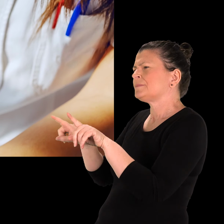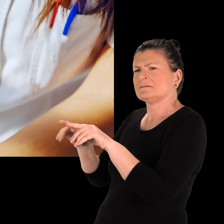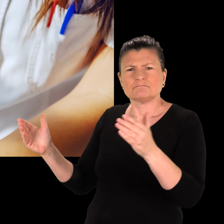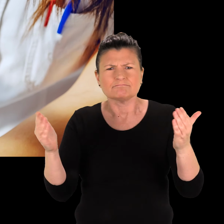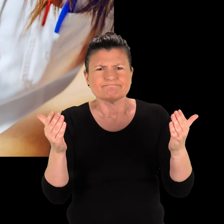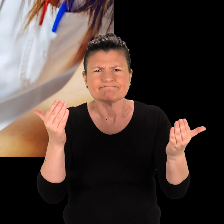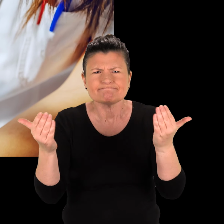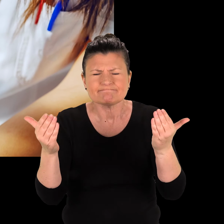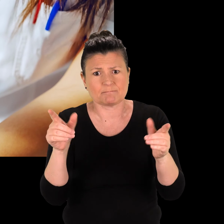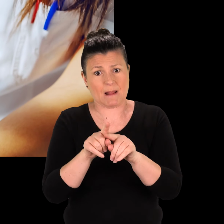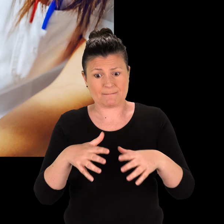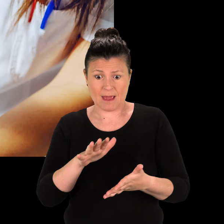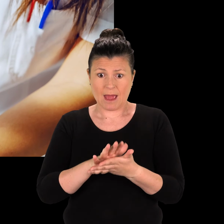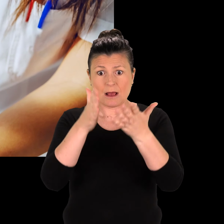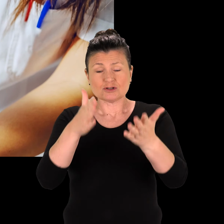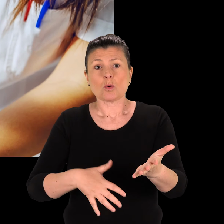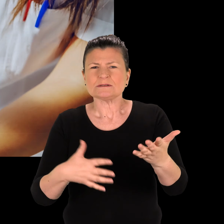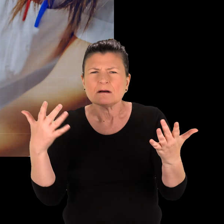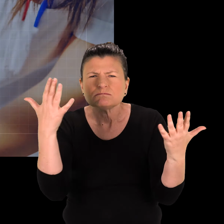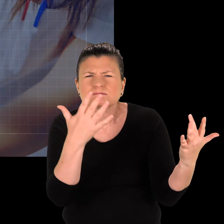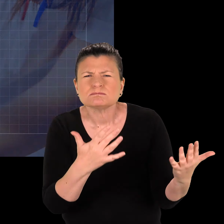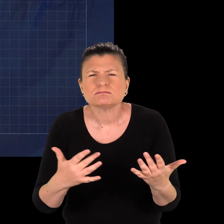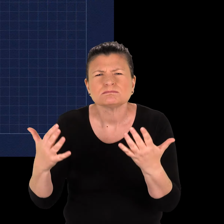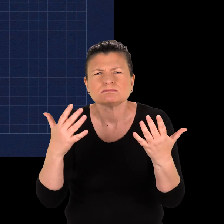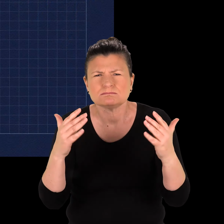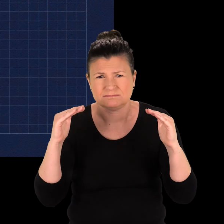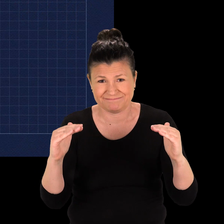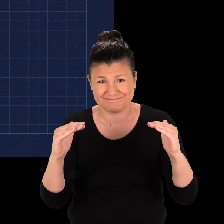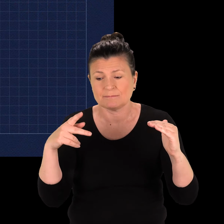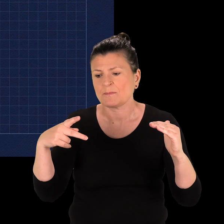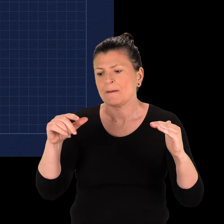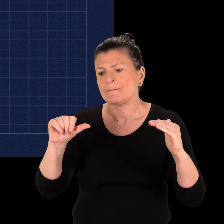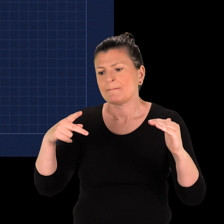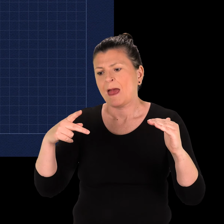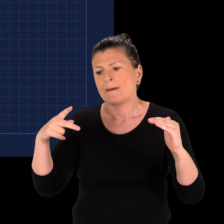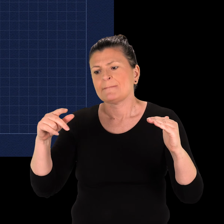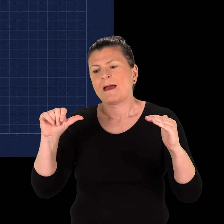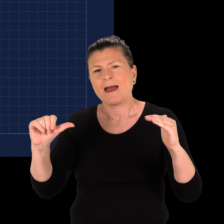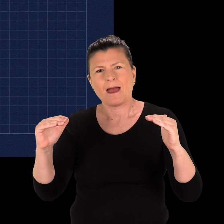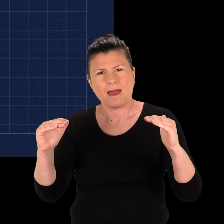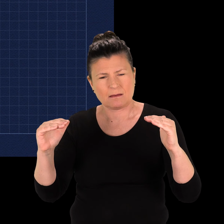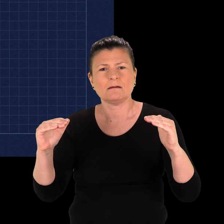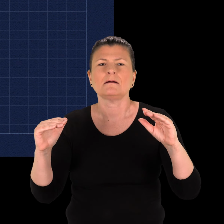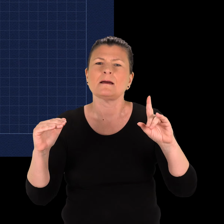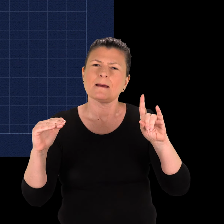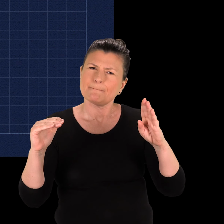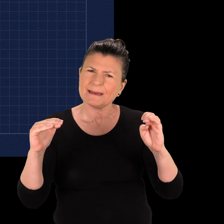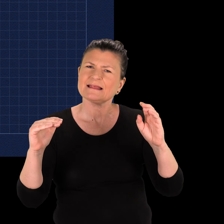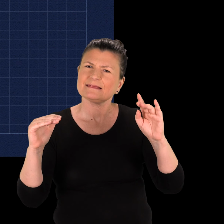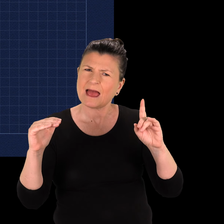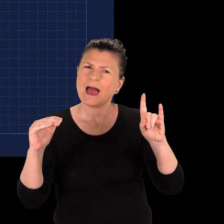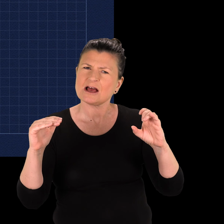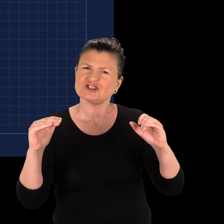habituels chez les femmes enceintes au même âge de la grossesse. 2 dosages sont le plus souvent utilisés, la PAP-A et